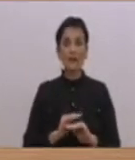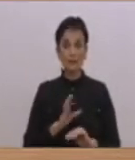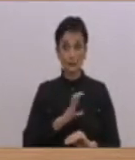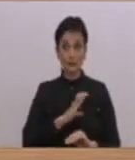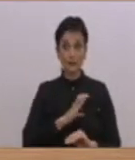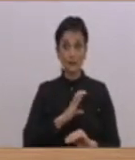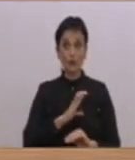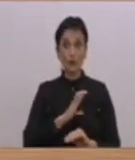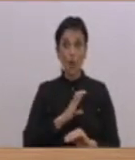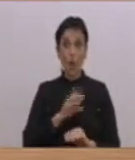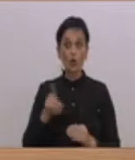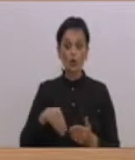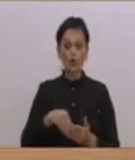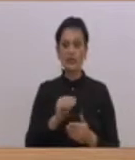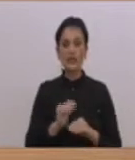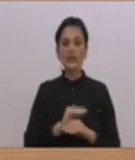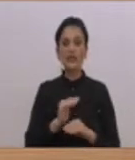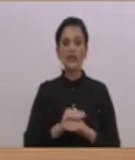ქონების შემძენის